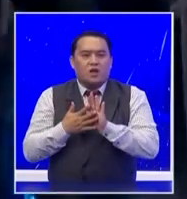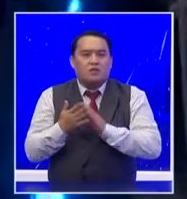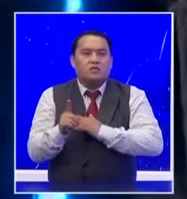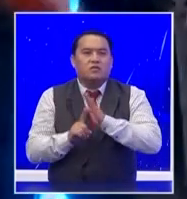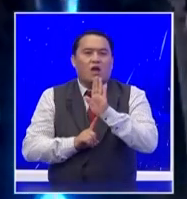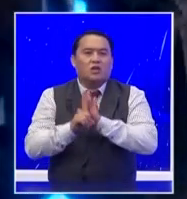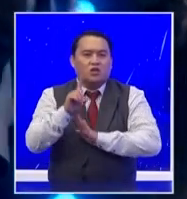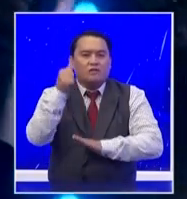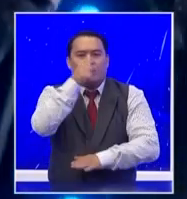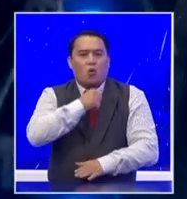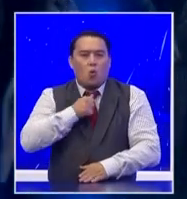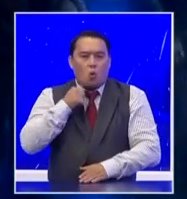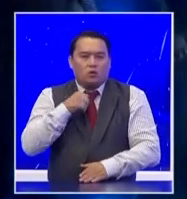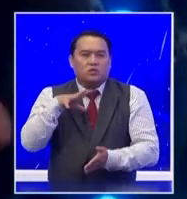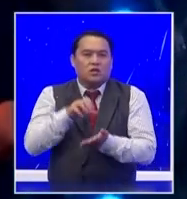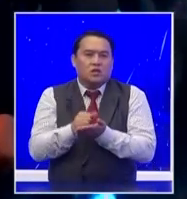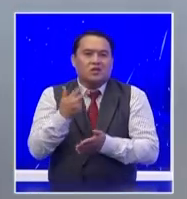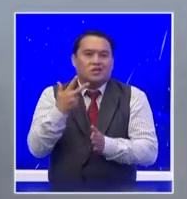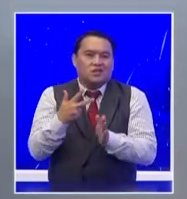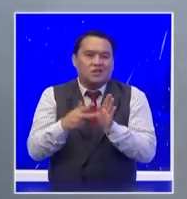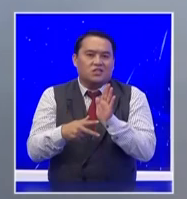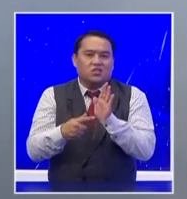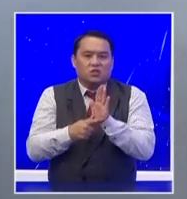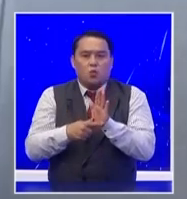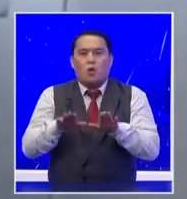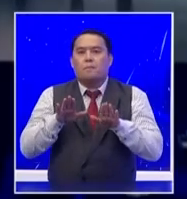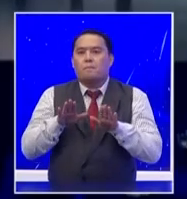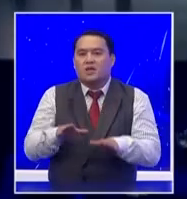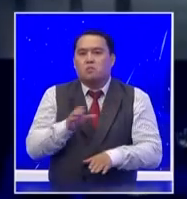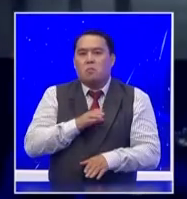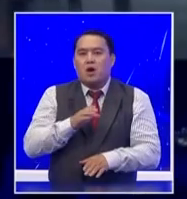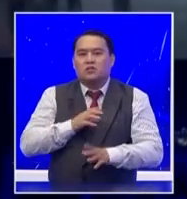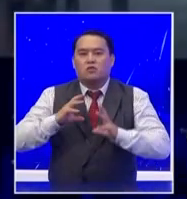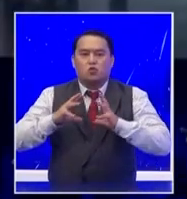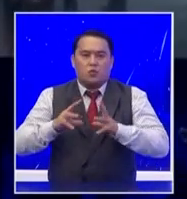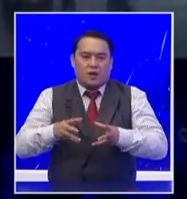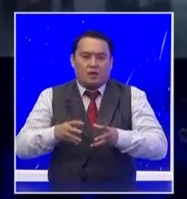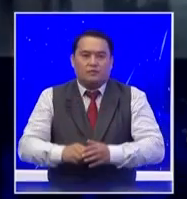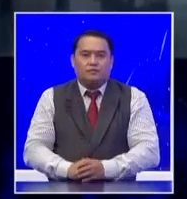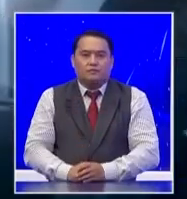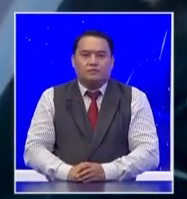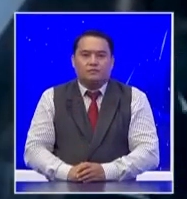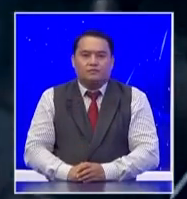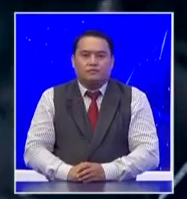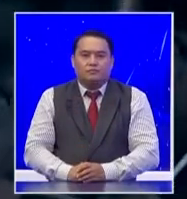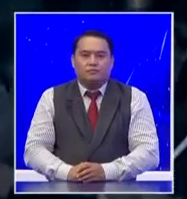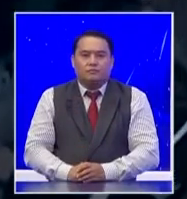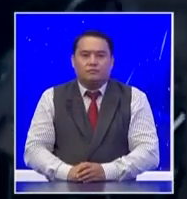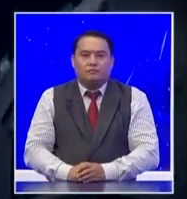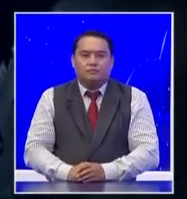года основатель Tesla и SpaceX занимал только 37 место в рейтинге богатейших людей мира, отмечает американский Forbes.